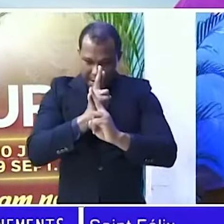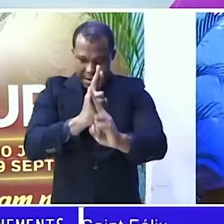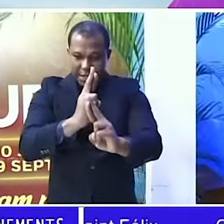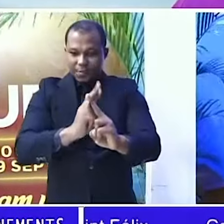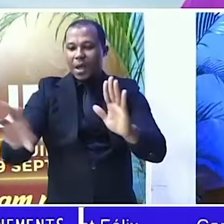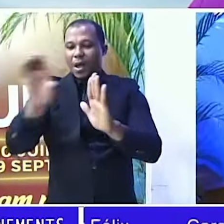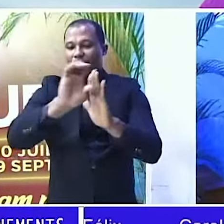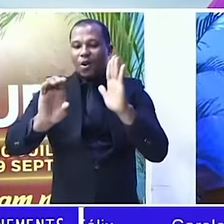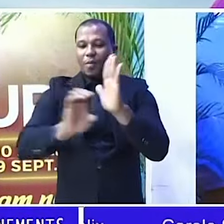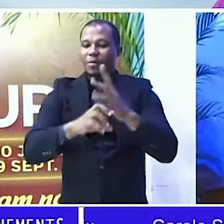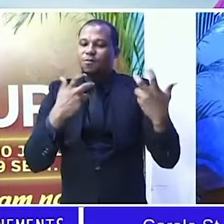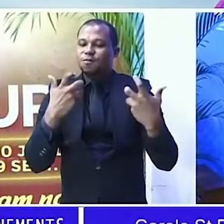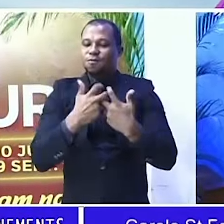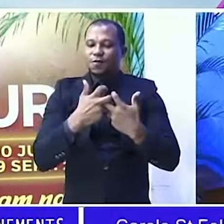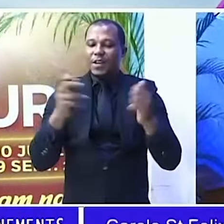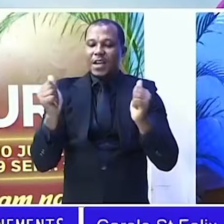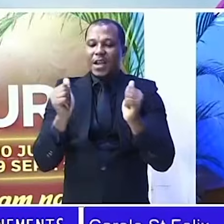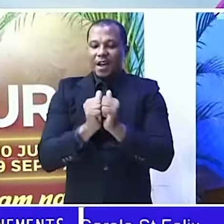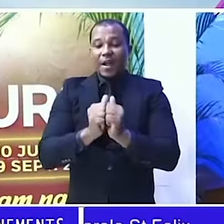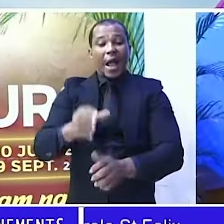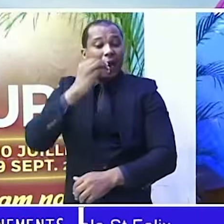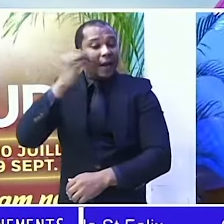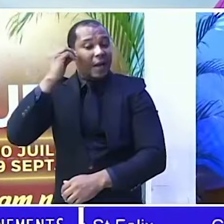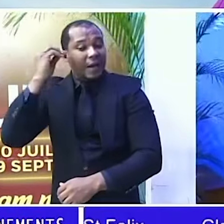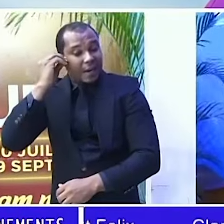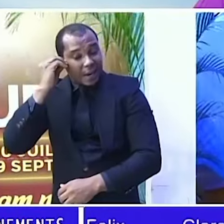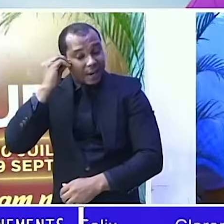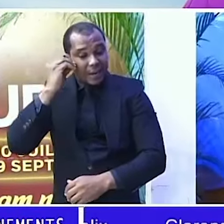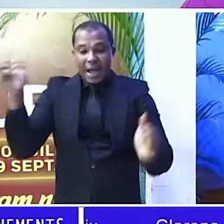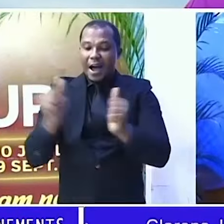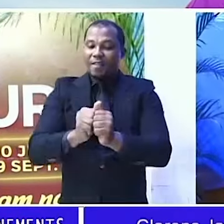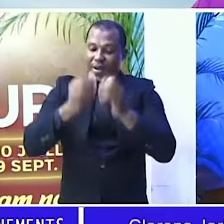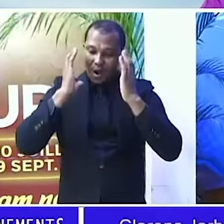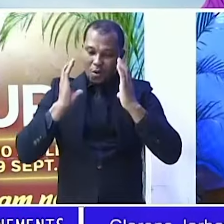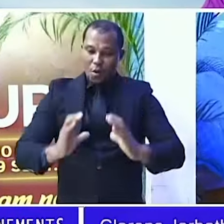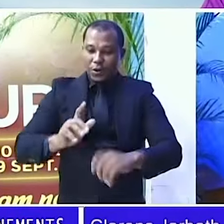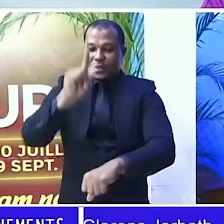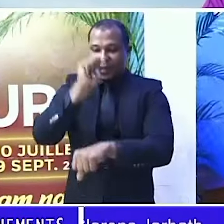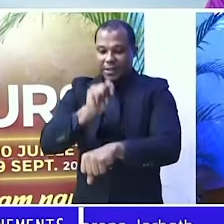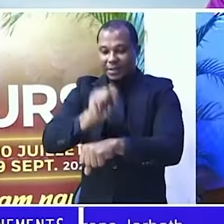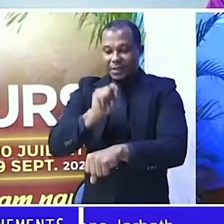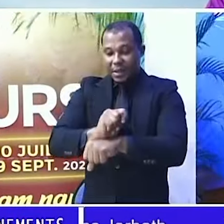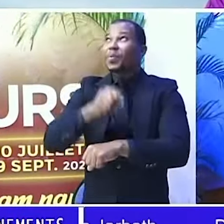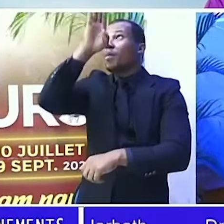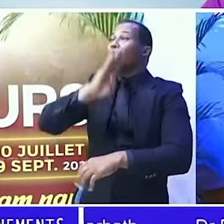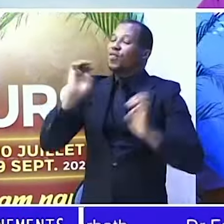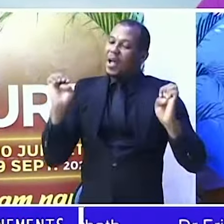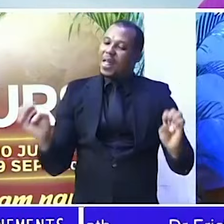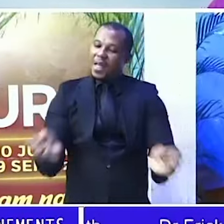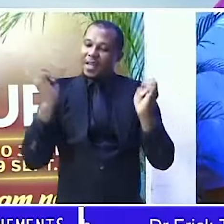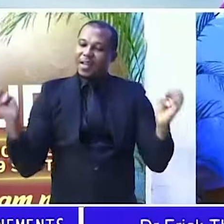commandements qui liés avec Kai, bon Dieu, et avec corps qui s'étend, bon Dieu, nous fait plus effort pour ça, frère